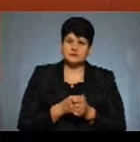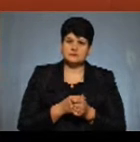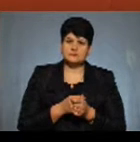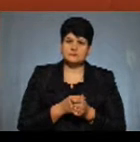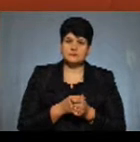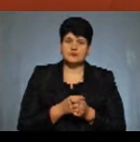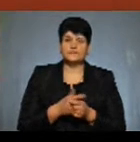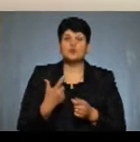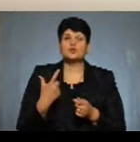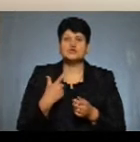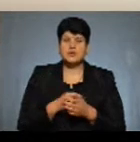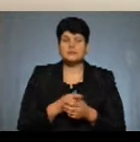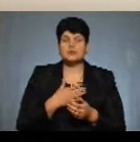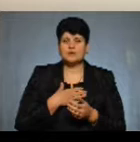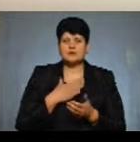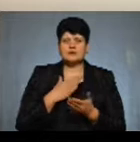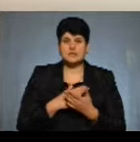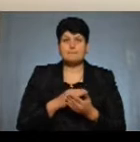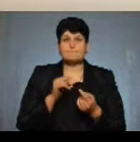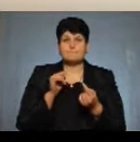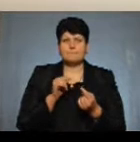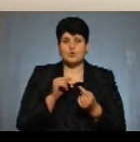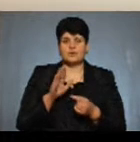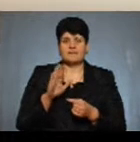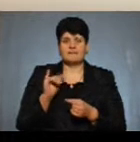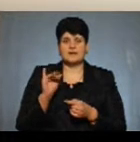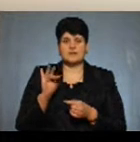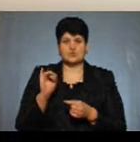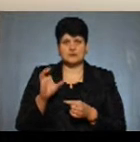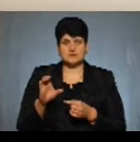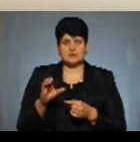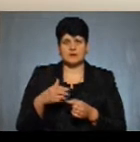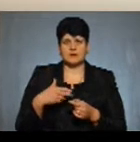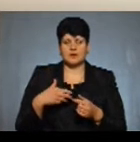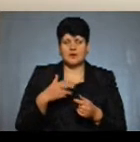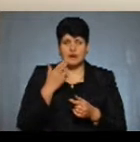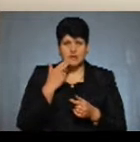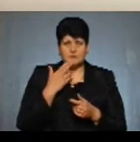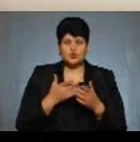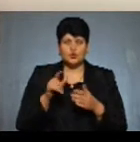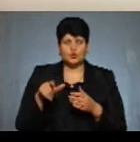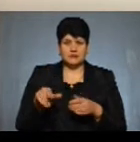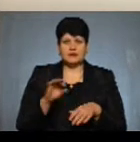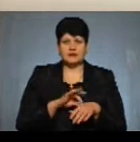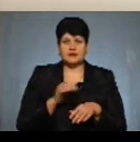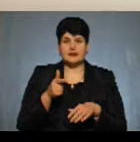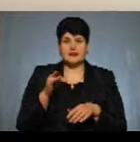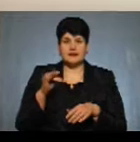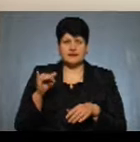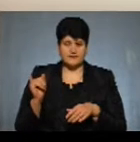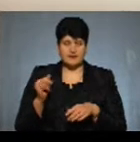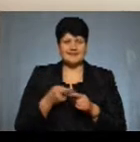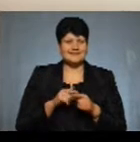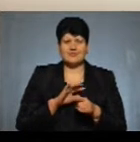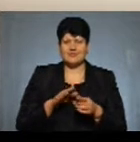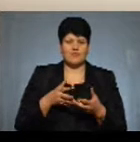таки? Щеплення у нас йдуть проти вірусів грипу. Тобто, то якщо людина перехворіла ГРВІ, то це абсолютно